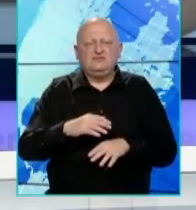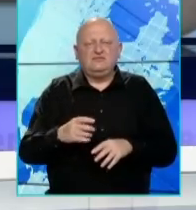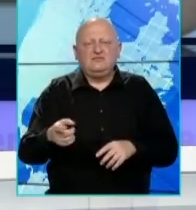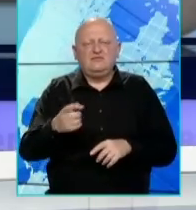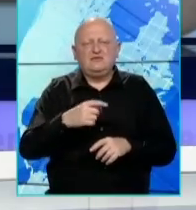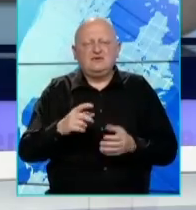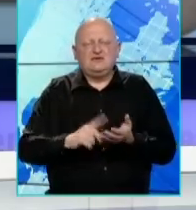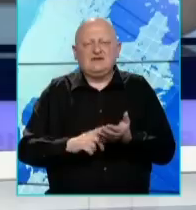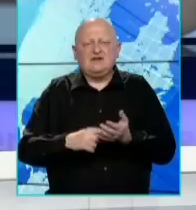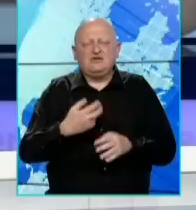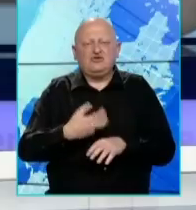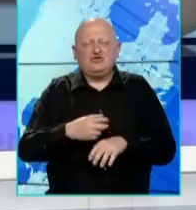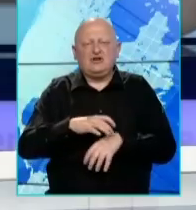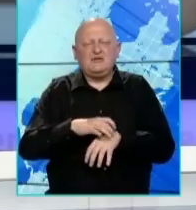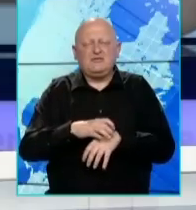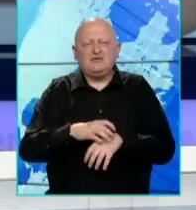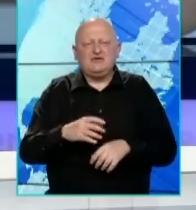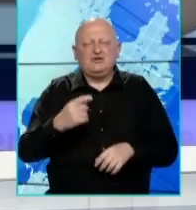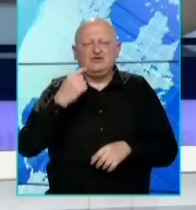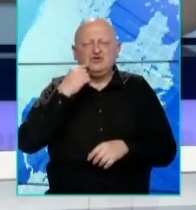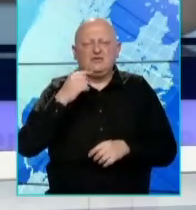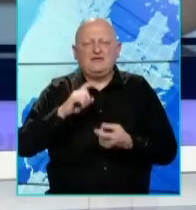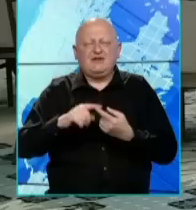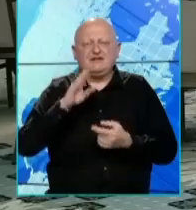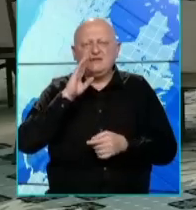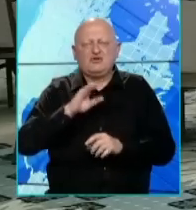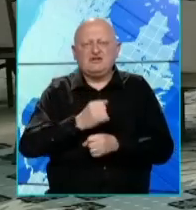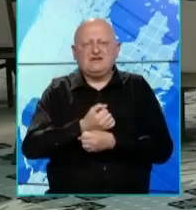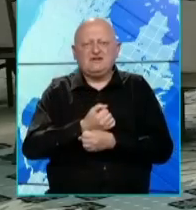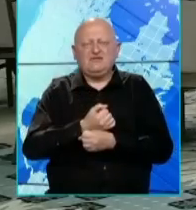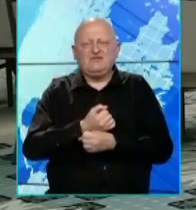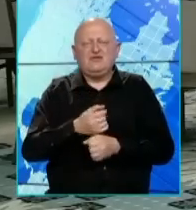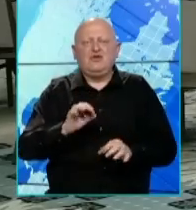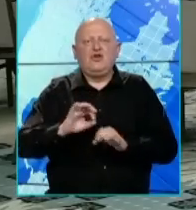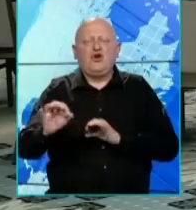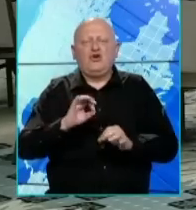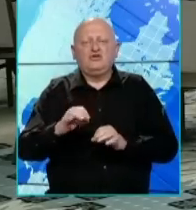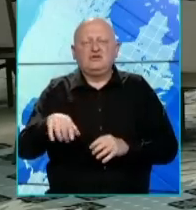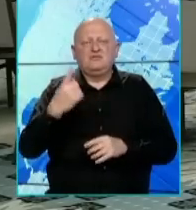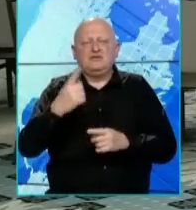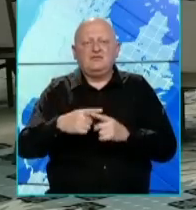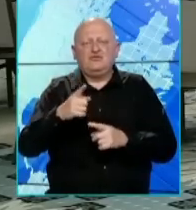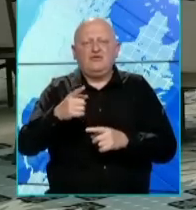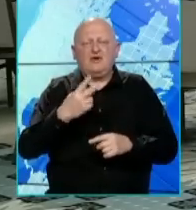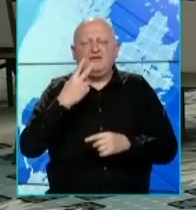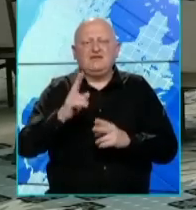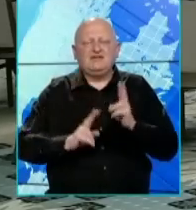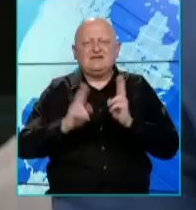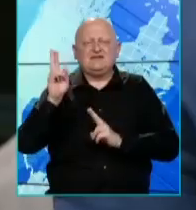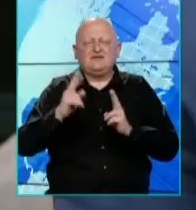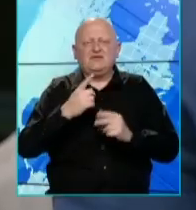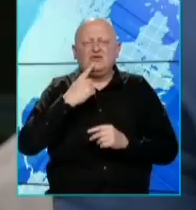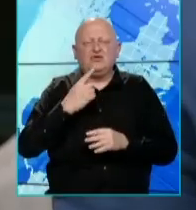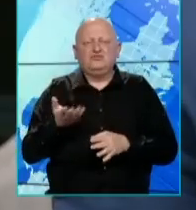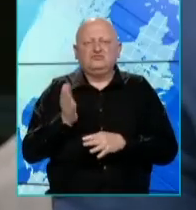Savez strukovnih sindikata doktora medicine i stomatologije Federacije Bosne i Hercegovine organizovao je prvi put ovakav vid sastanka na